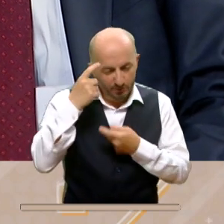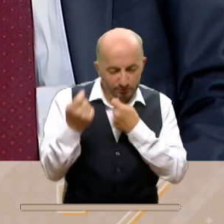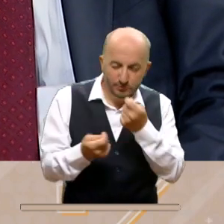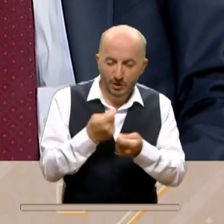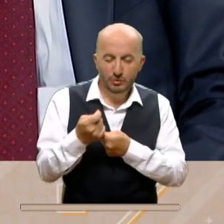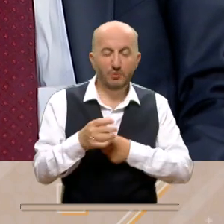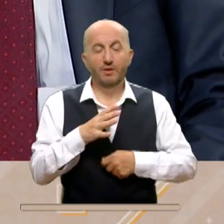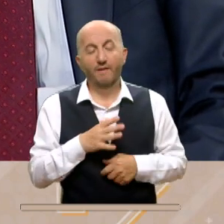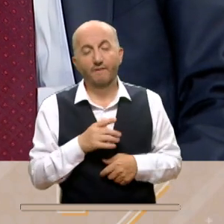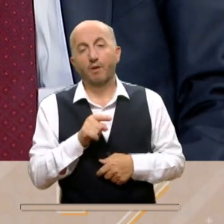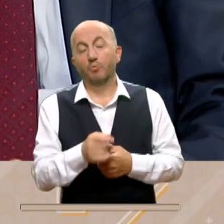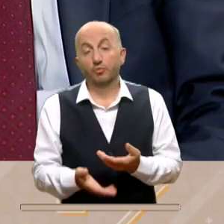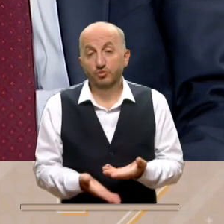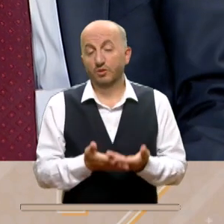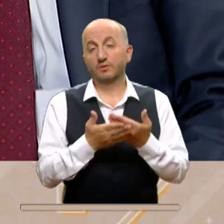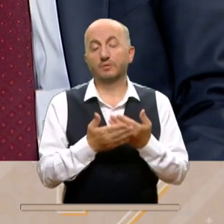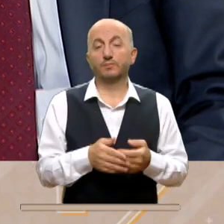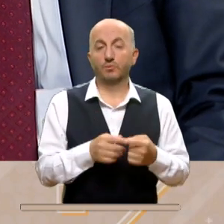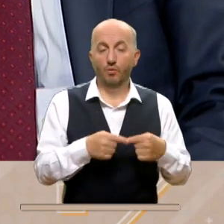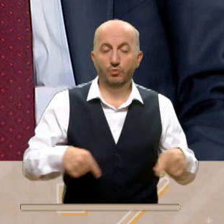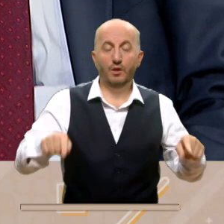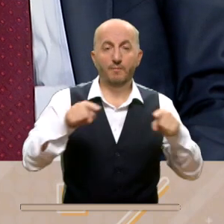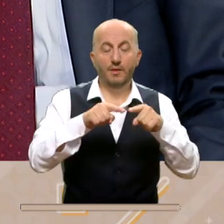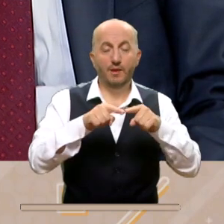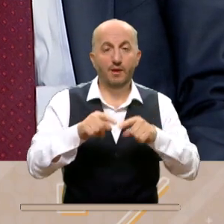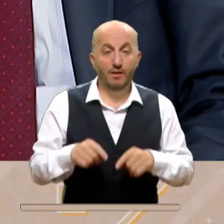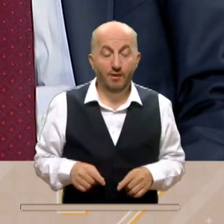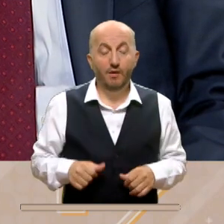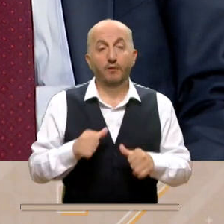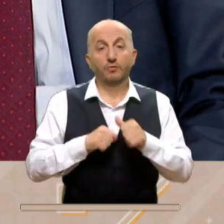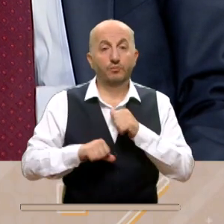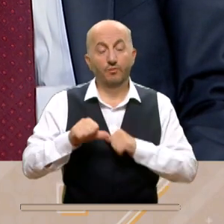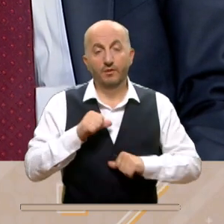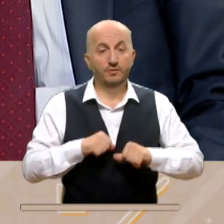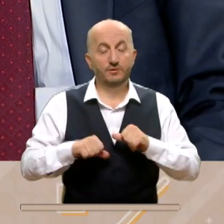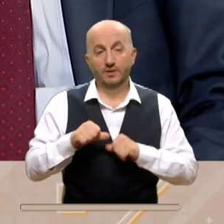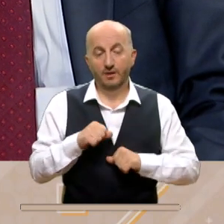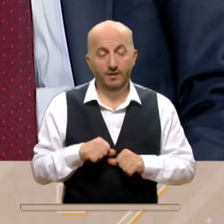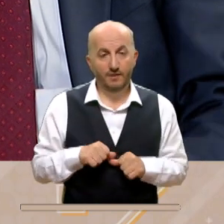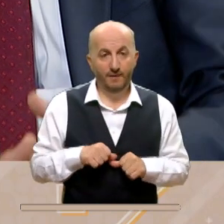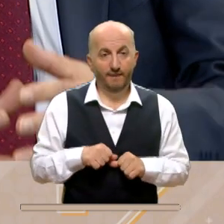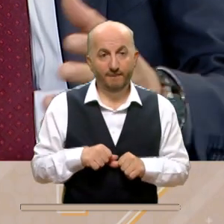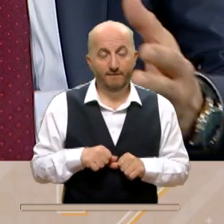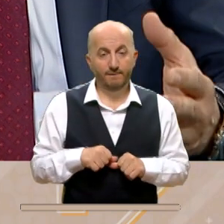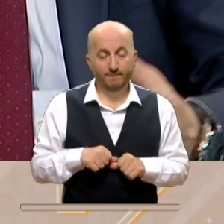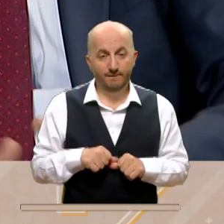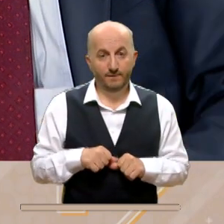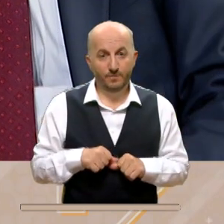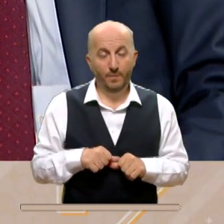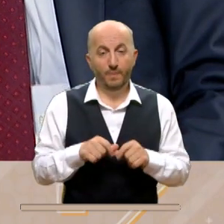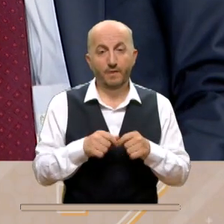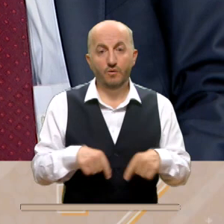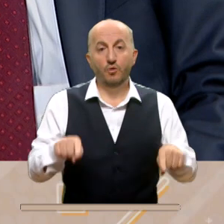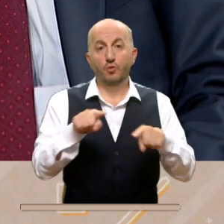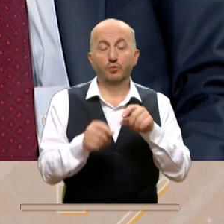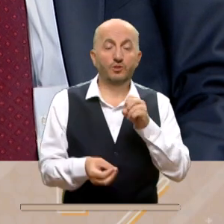faaliyetin sağladığı bir imkan ve ortamla üniversite tabiri caizse tabi olarak ortaya